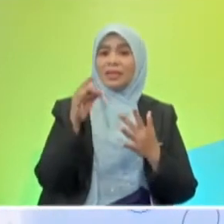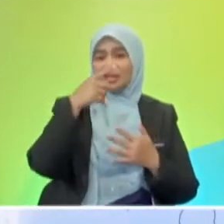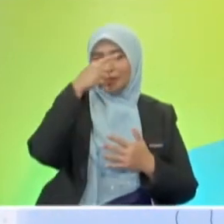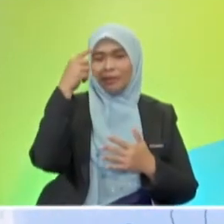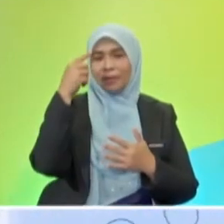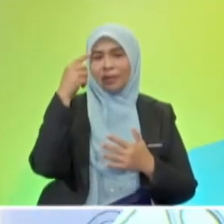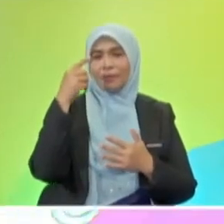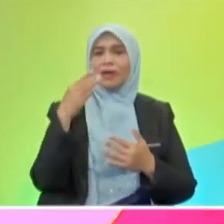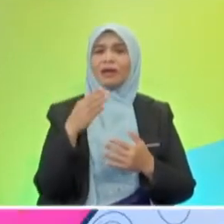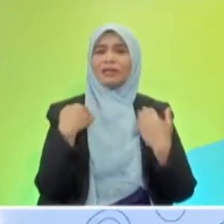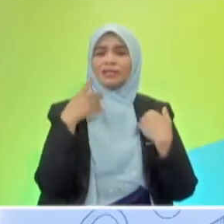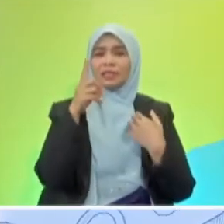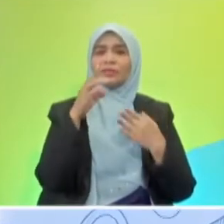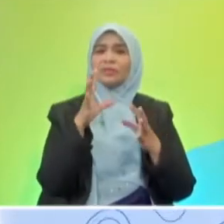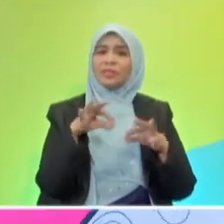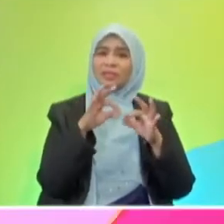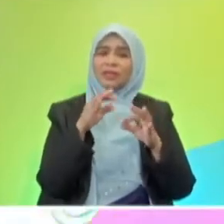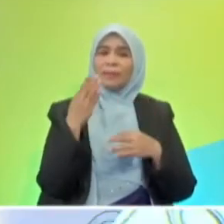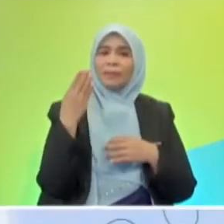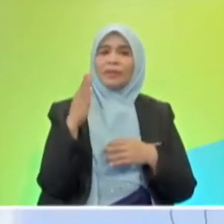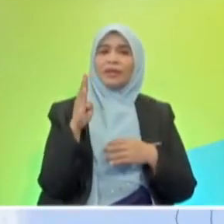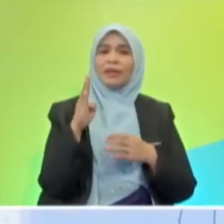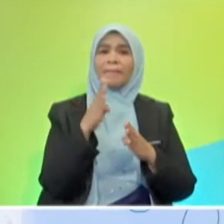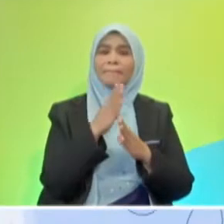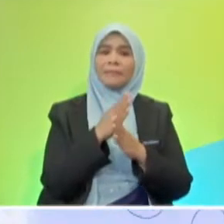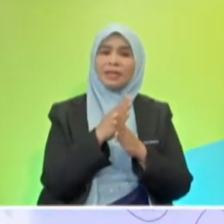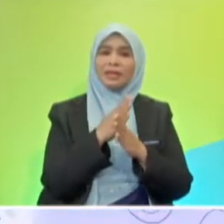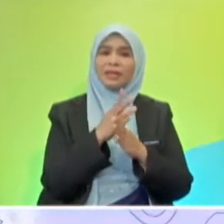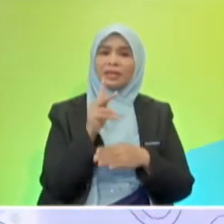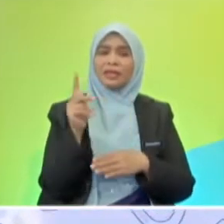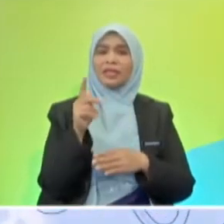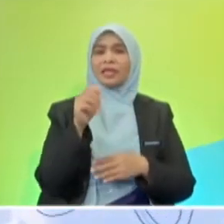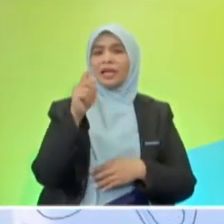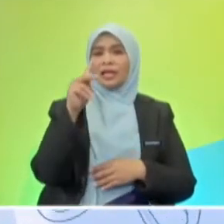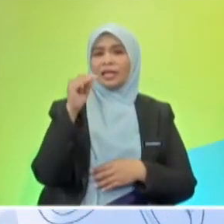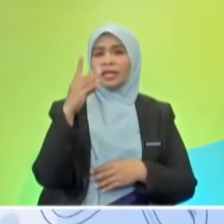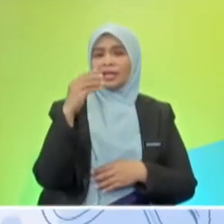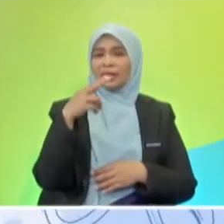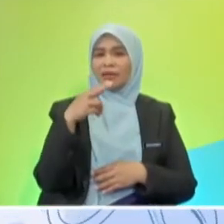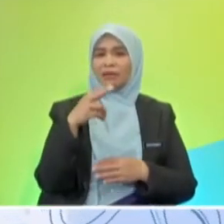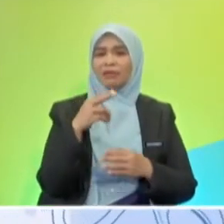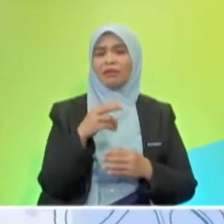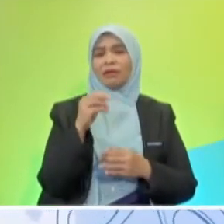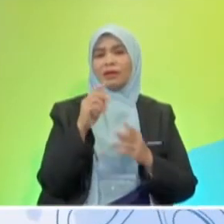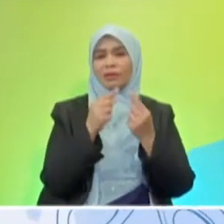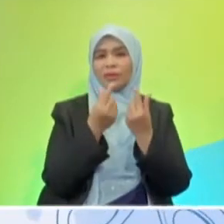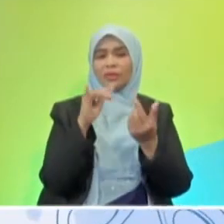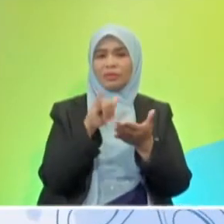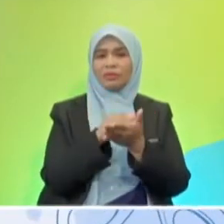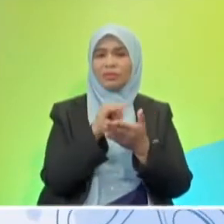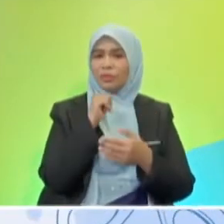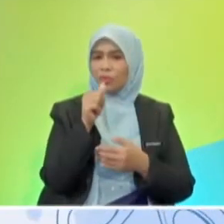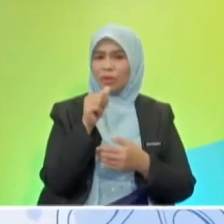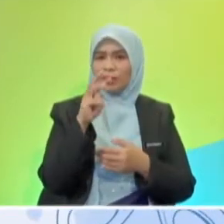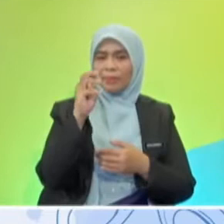Adisucipto yaitu jawab benar dalam mempertahankan aqidah yaitu Alquran itu bukan makhluk dan